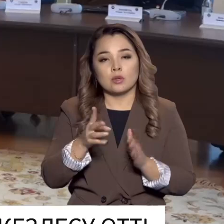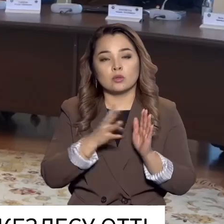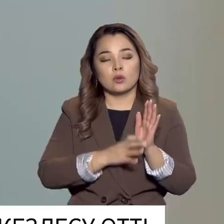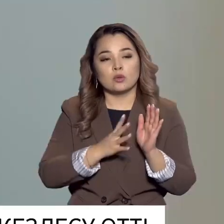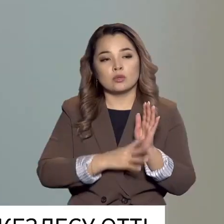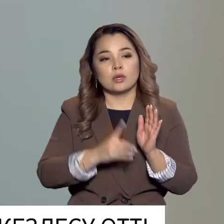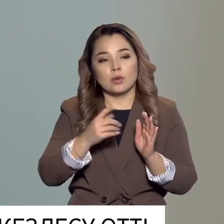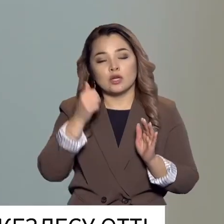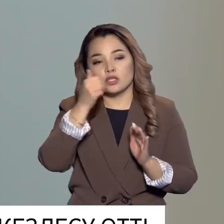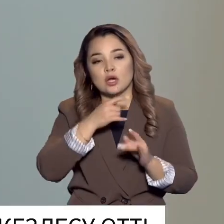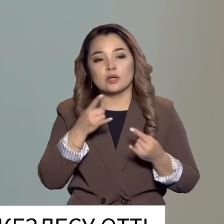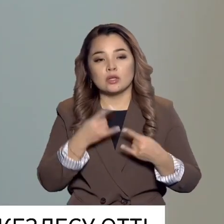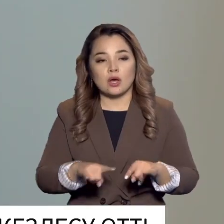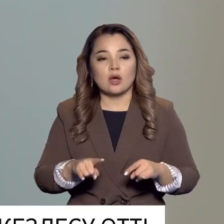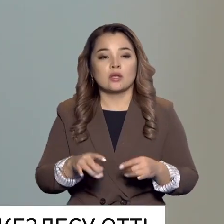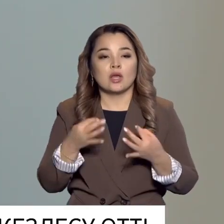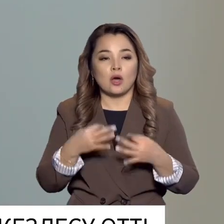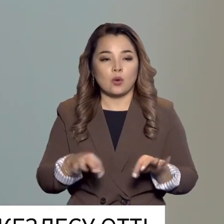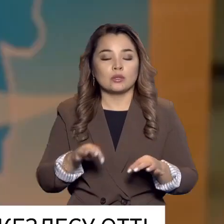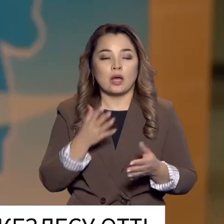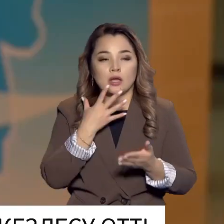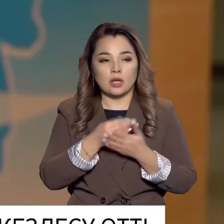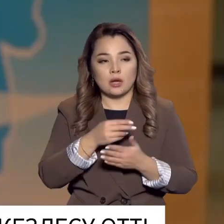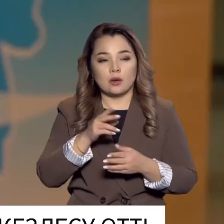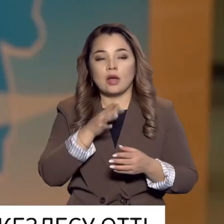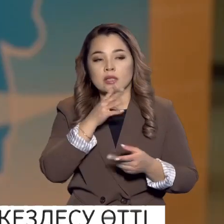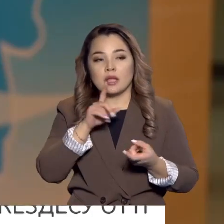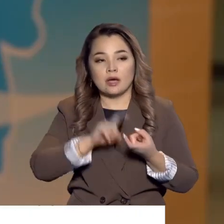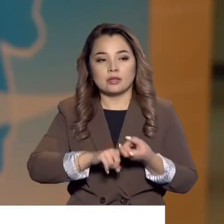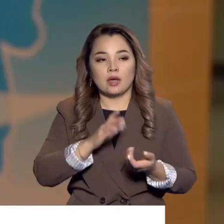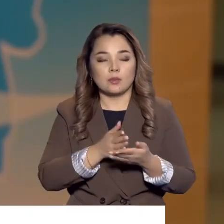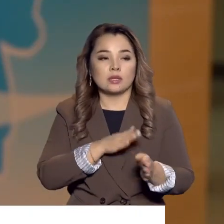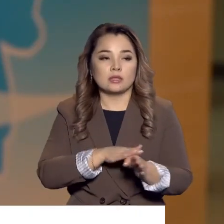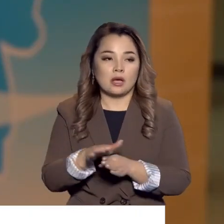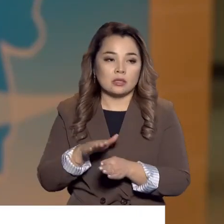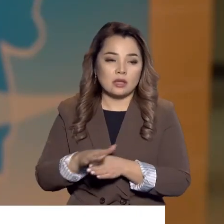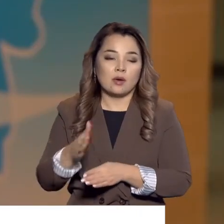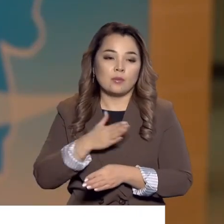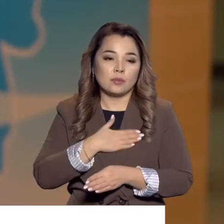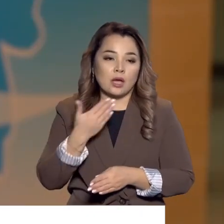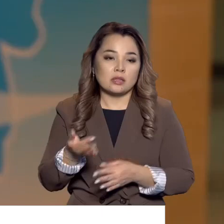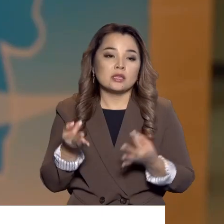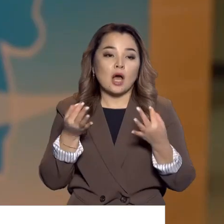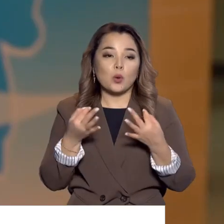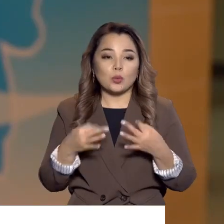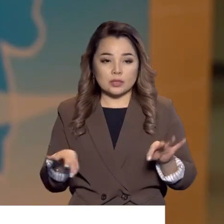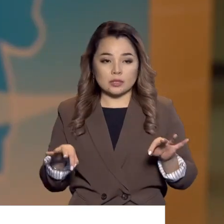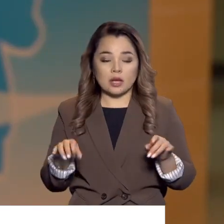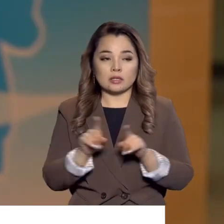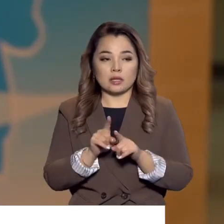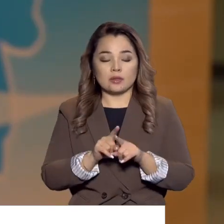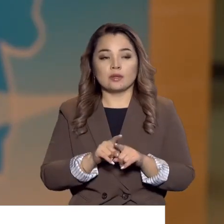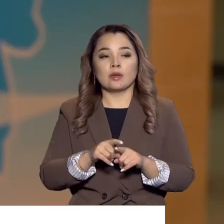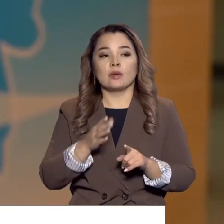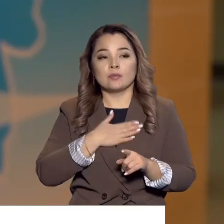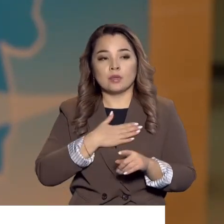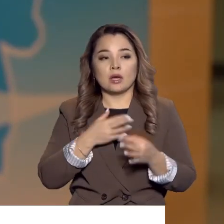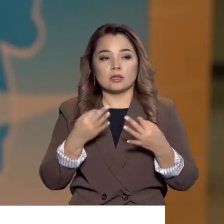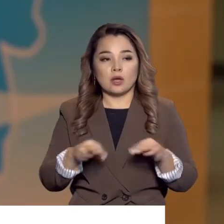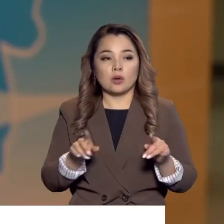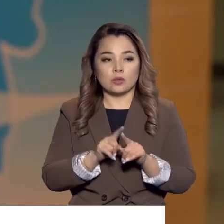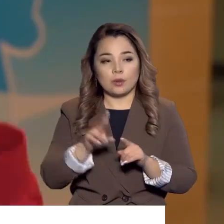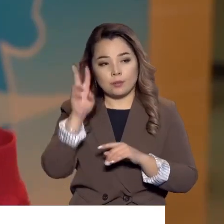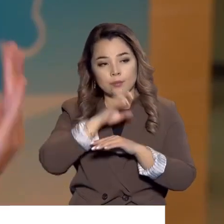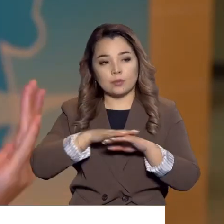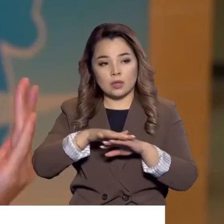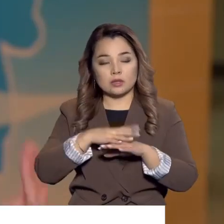жылы дүниеге келген тәуелсіздік құрдастары да бар. Өзімнің ұстаз қызмет атқарғандықтан сол үшін тәуелсіздік алған